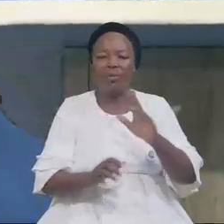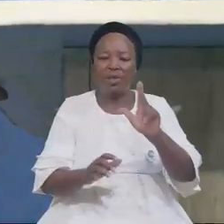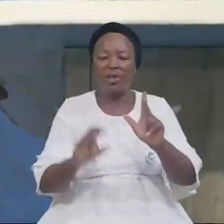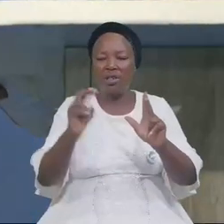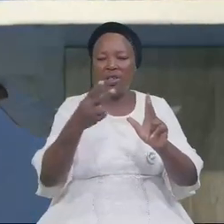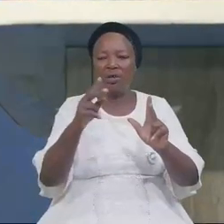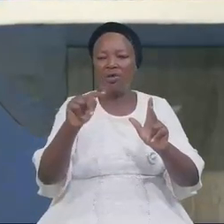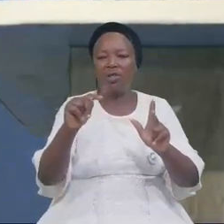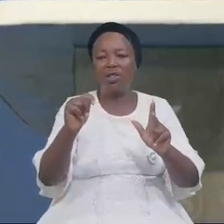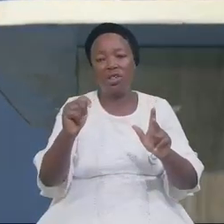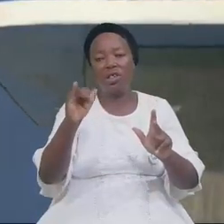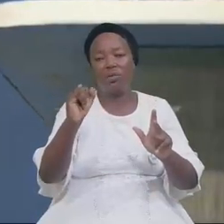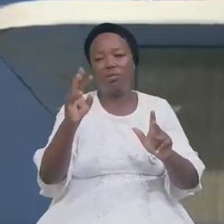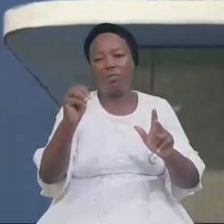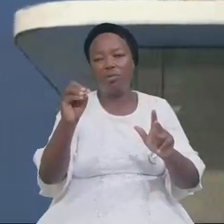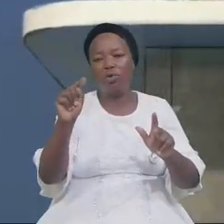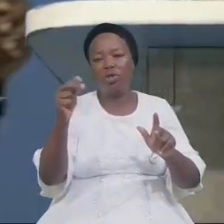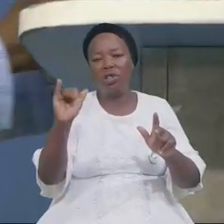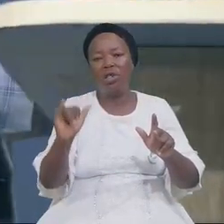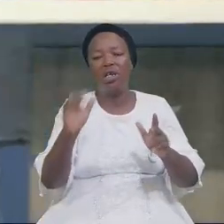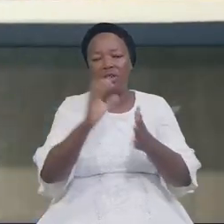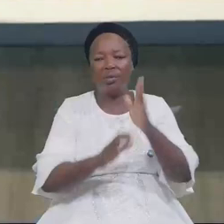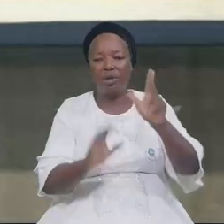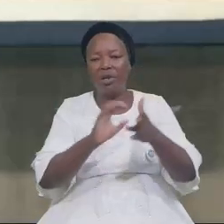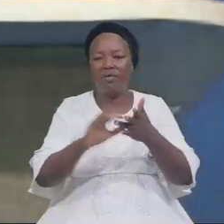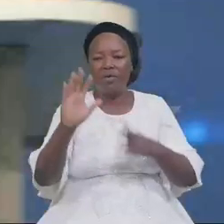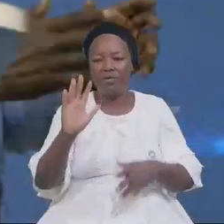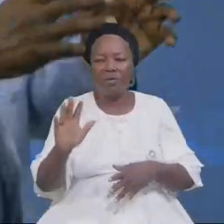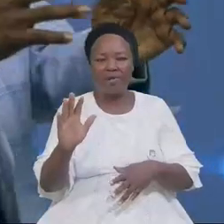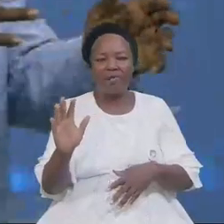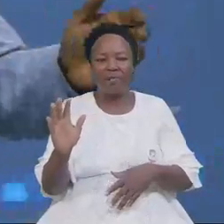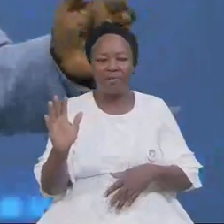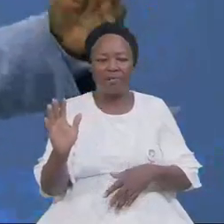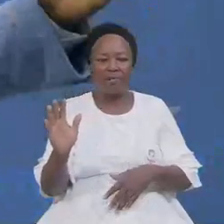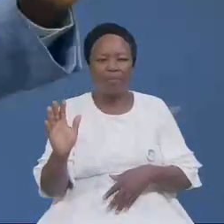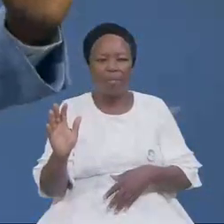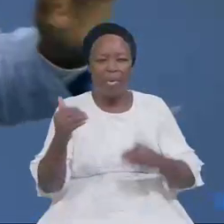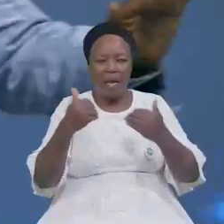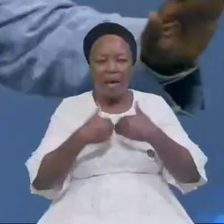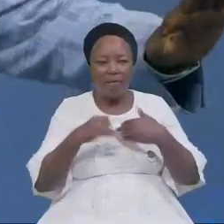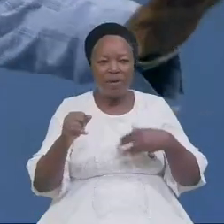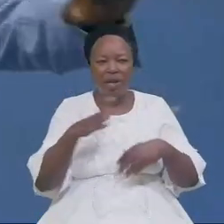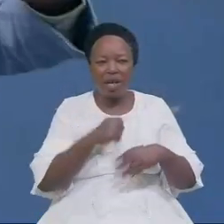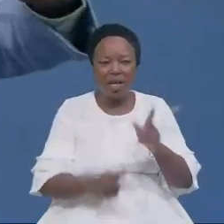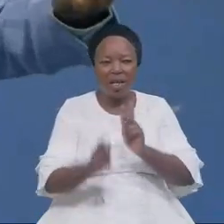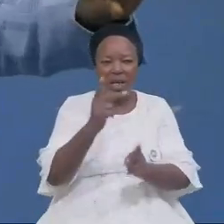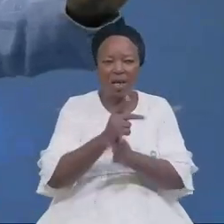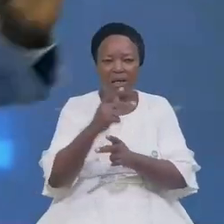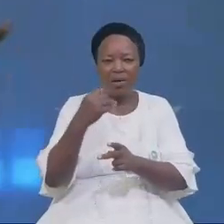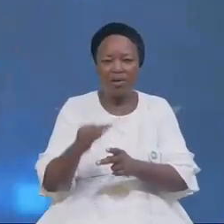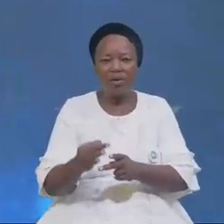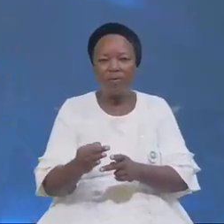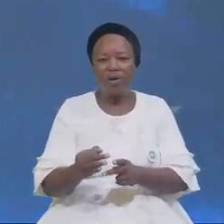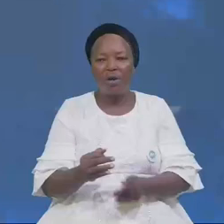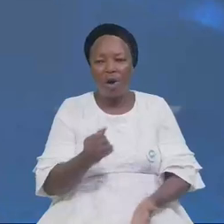Deuxième Timothée 3, verset 5. 5 nous dit, ayant l'apparence de la